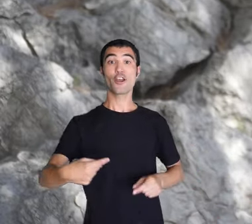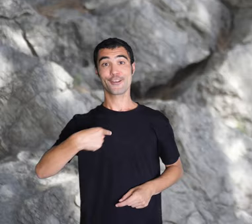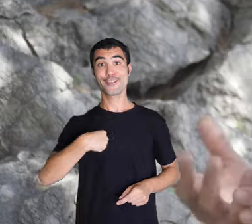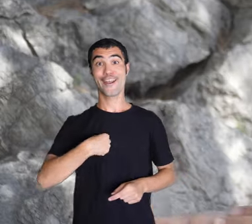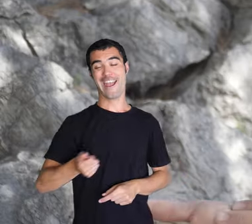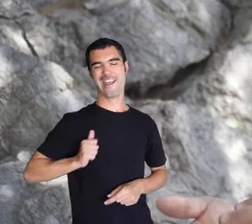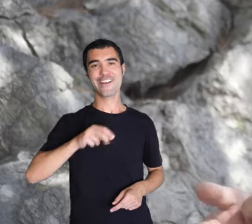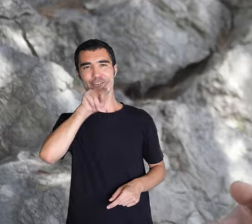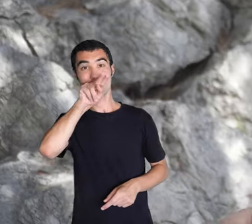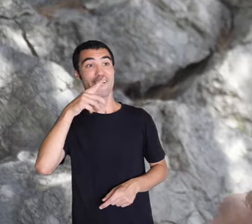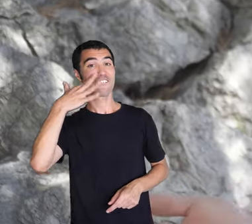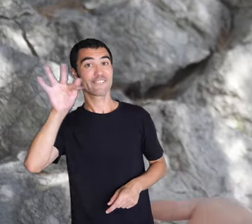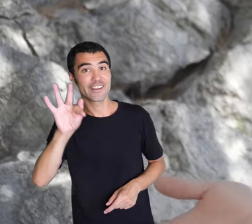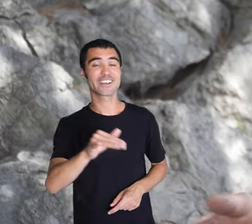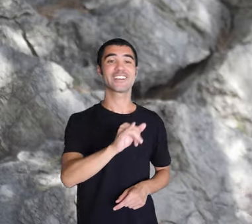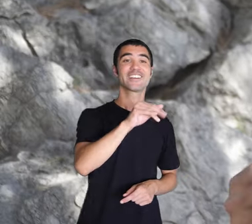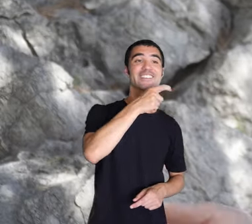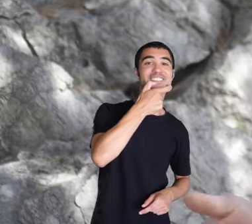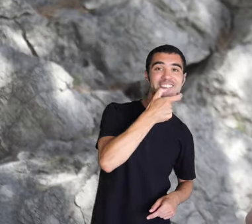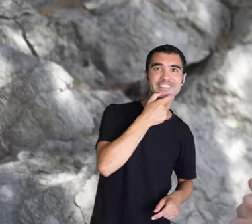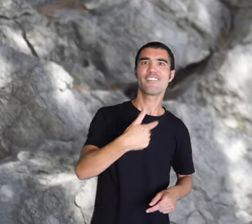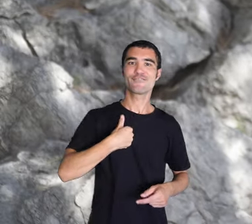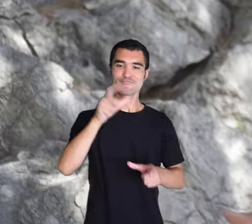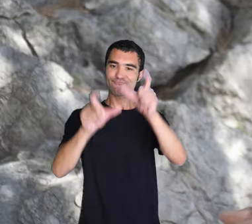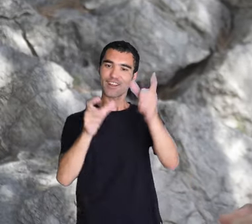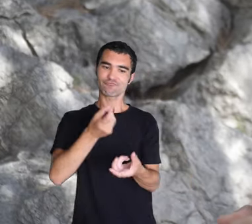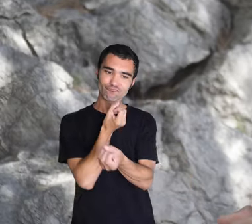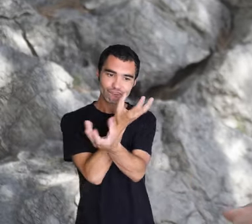sé anglès, sé francès, m'agrada xerrar amb la gent, m'agrada explicar